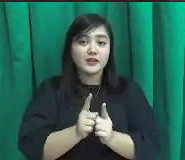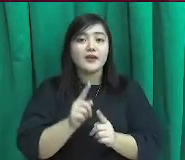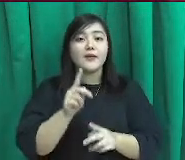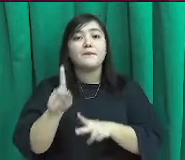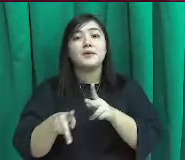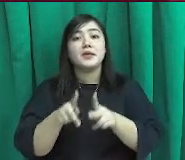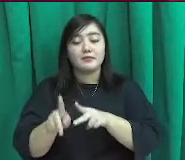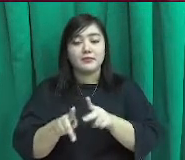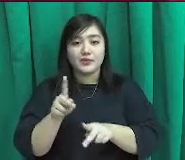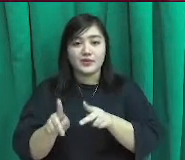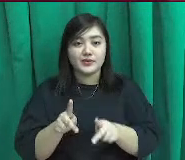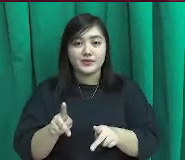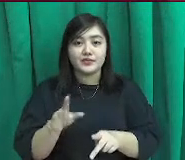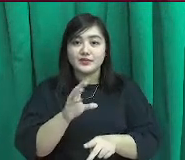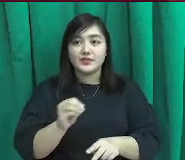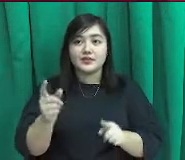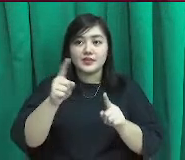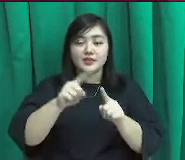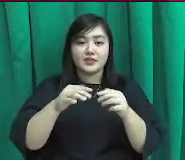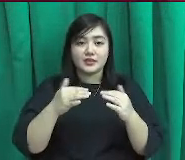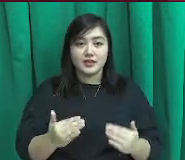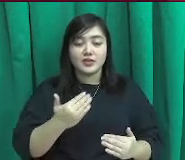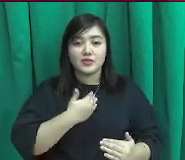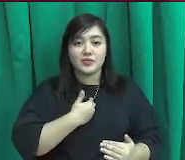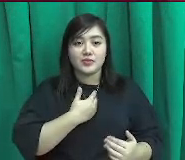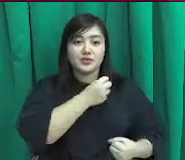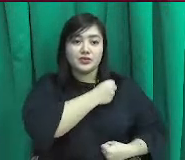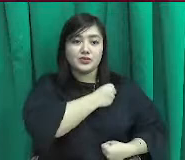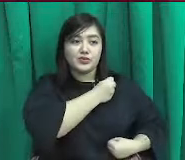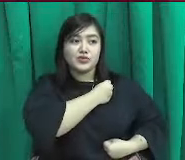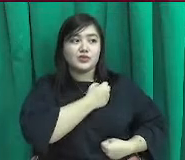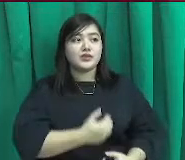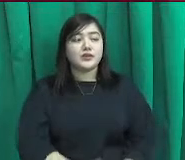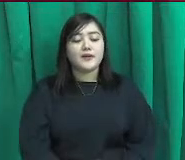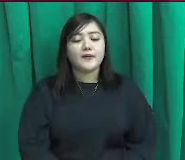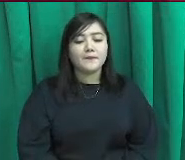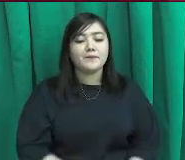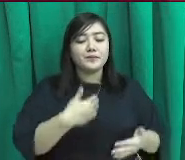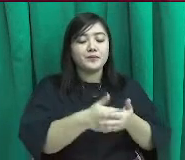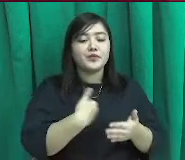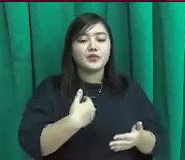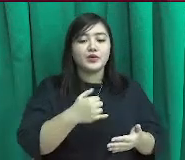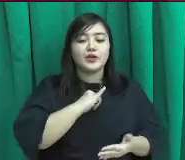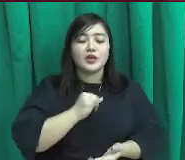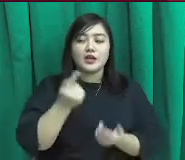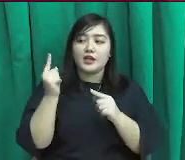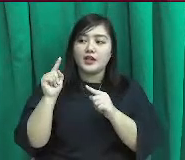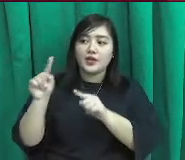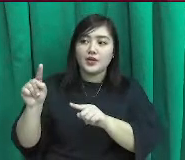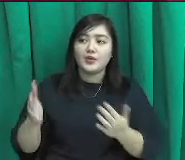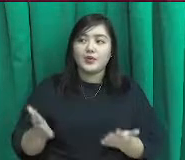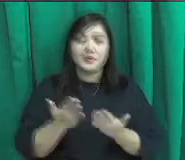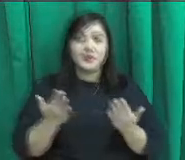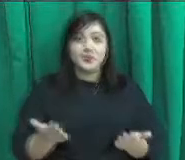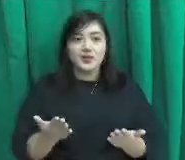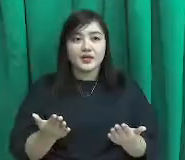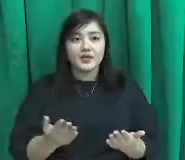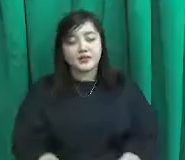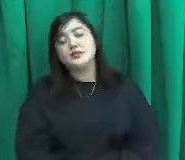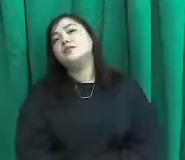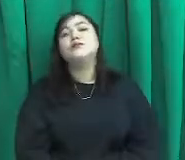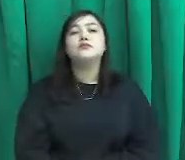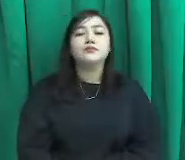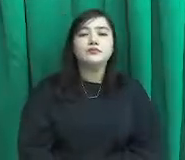hanggang ngayon, sundalo pa rin po ako. Kaya kanina nga, bago ako pumunta rito, galing ako doon sa pagpa-follow up doon sa ASCOM, sir,